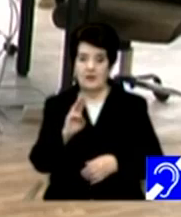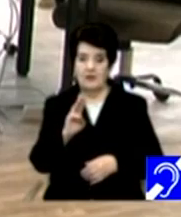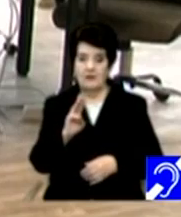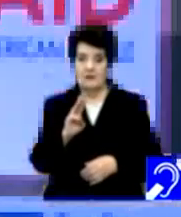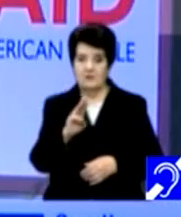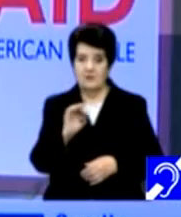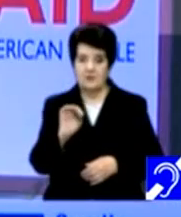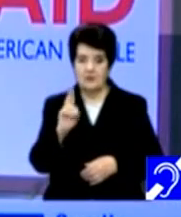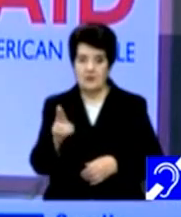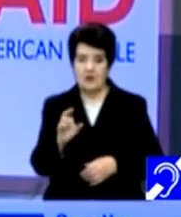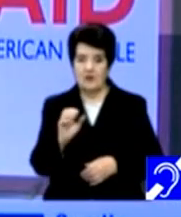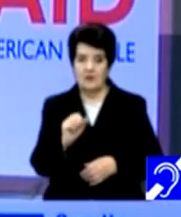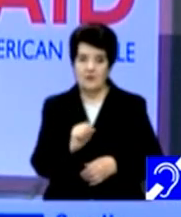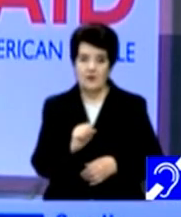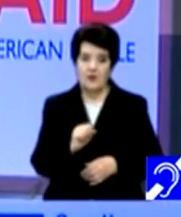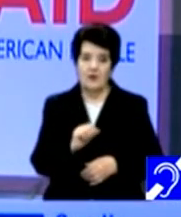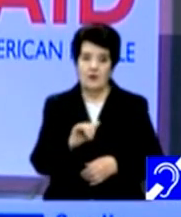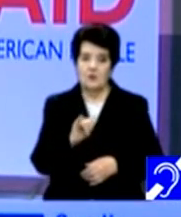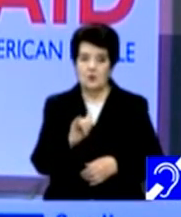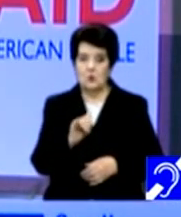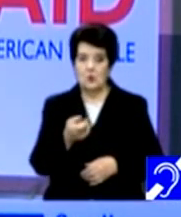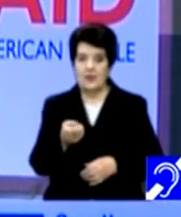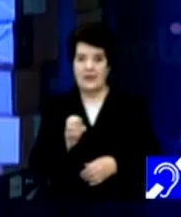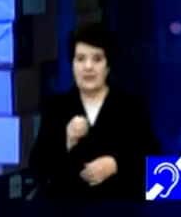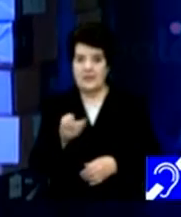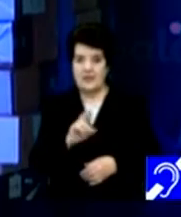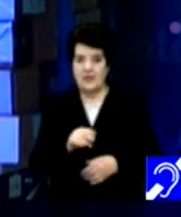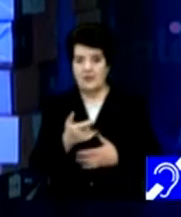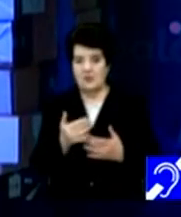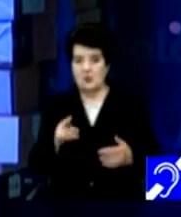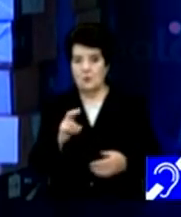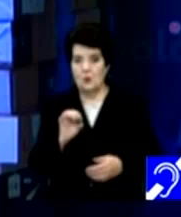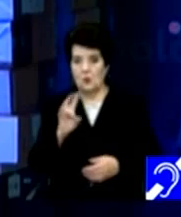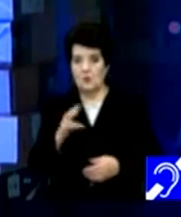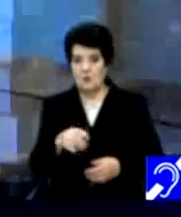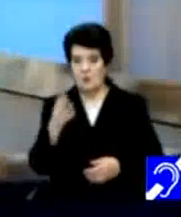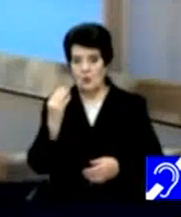susținerea financiară a USAID Moldova, Suedia, EU for Moldova și PNUD Moldova.